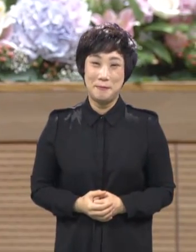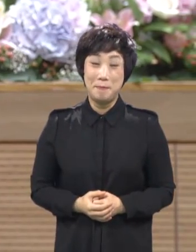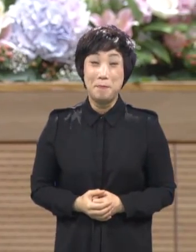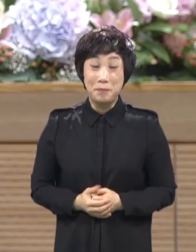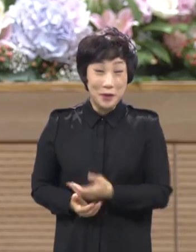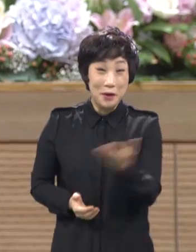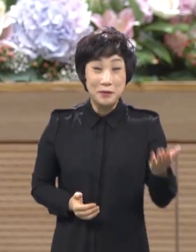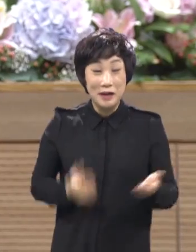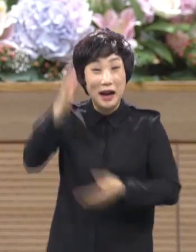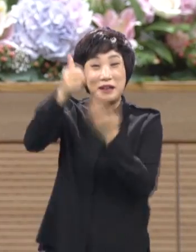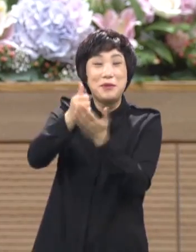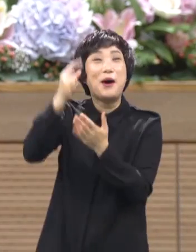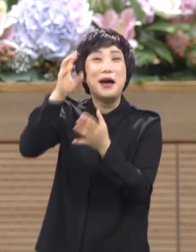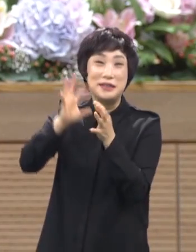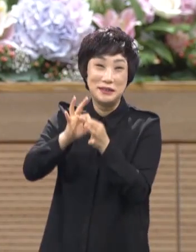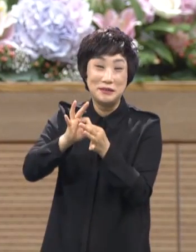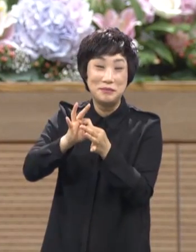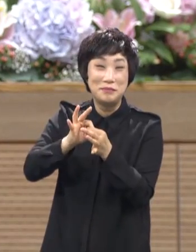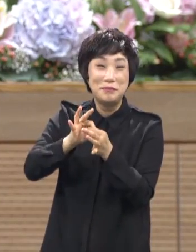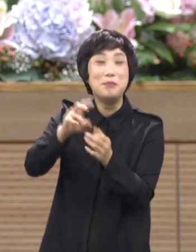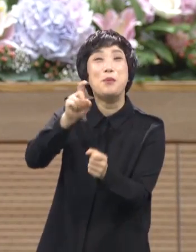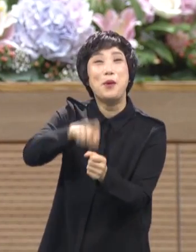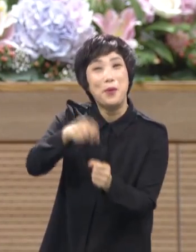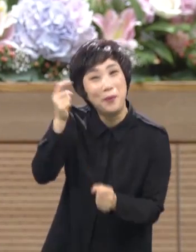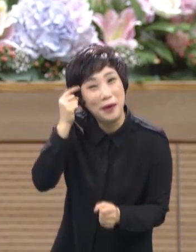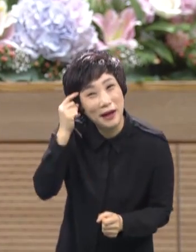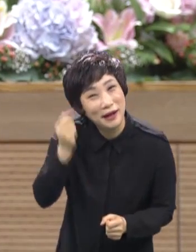이런 관심사를 갖는 목적은